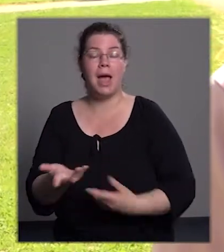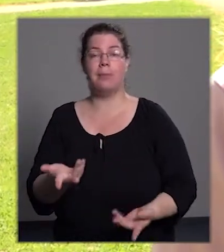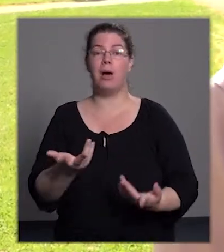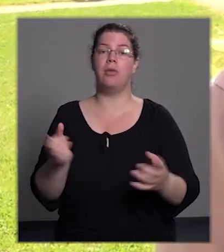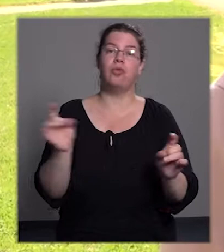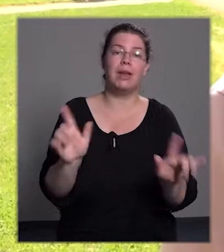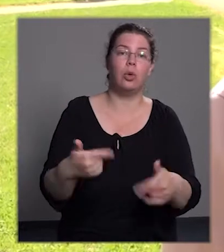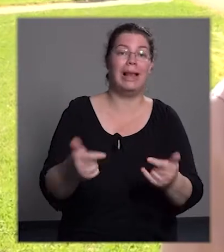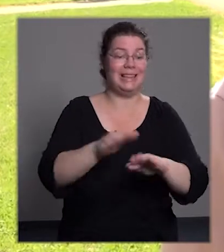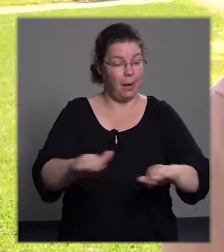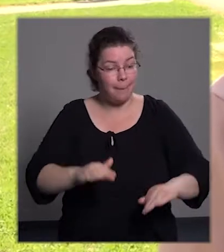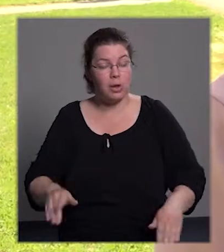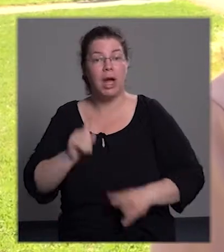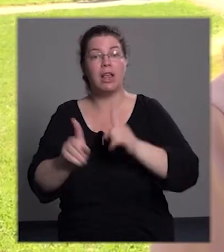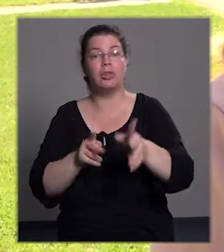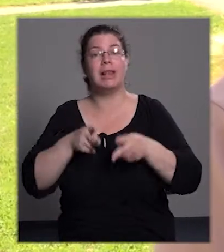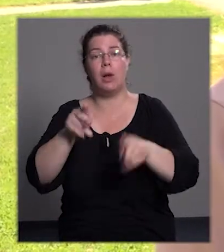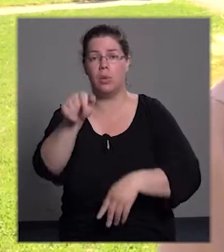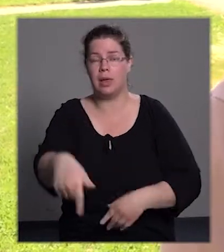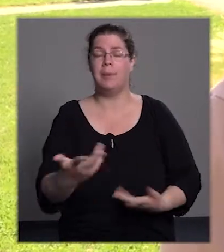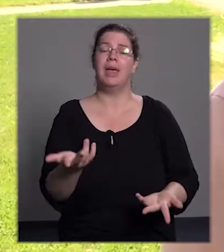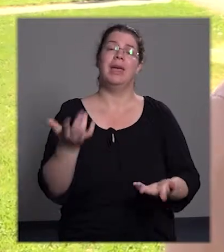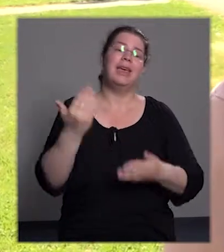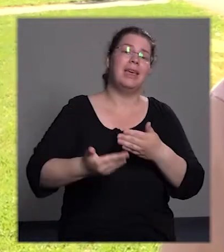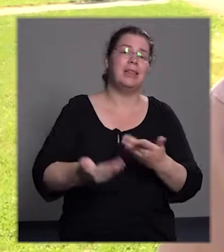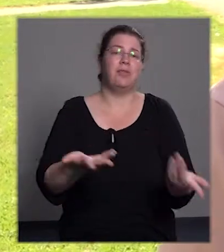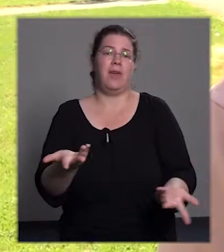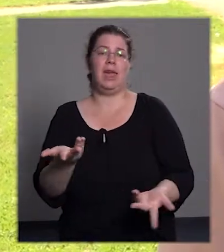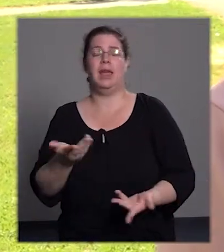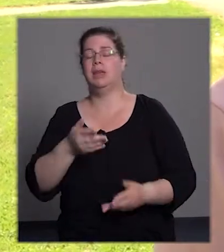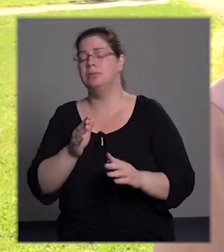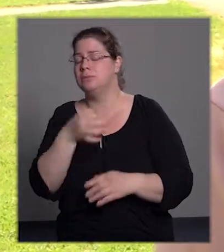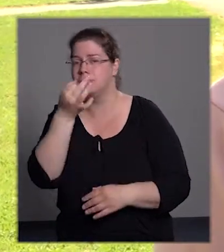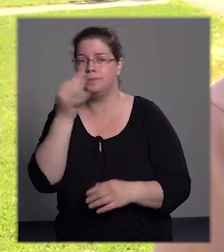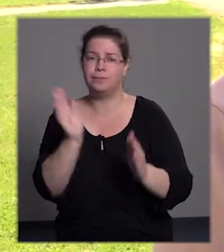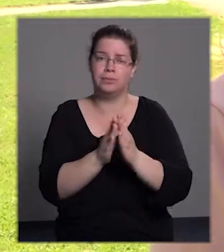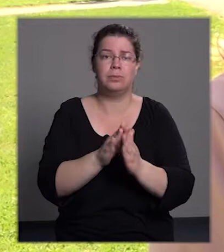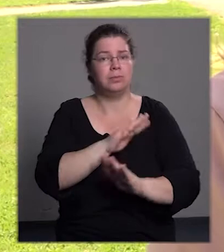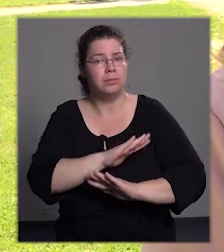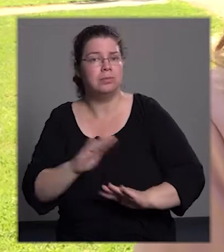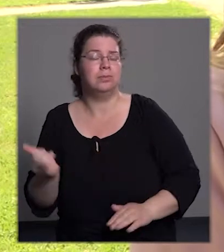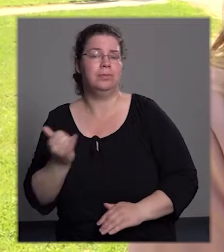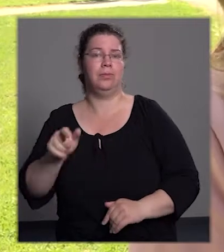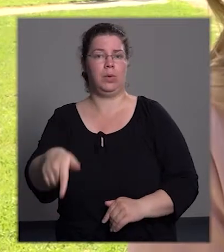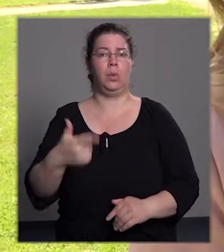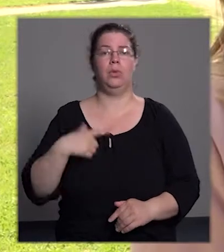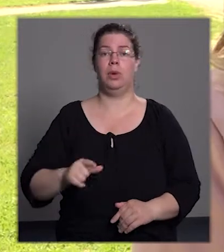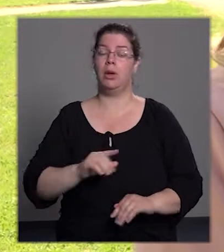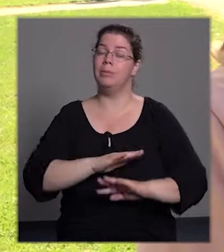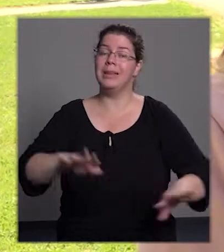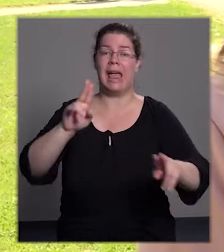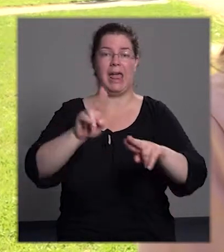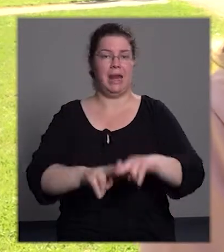a padokat, hétvégén, szombaton, vasárnap, tehát ott voltak, és mindent beletettek, hogy rendben legyen a